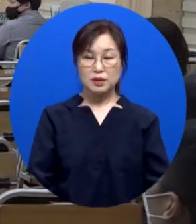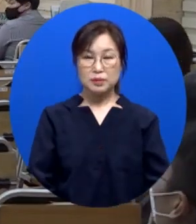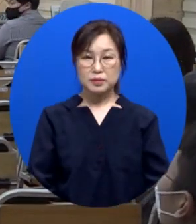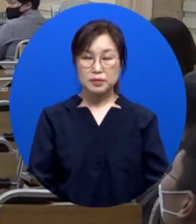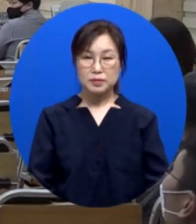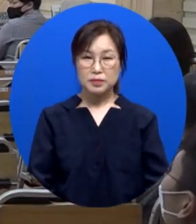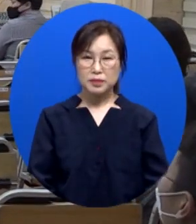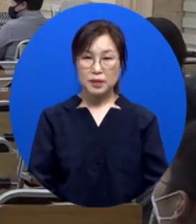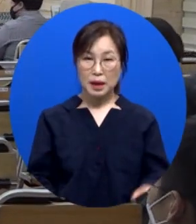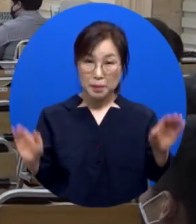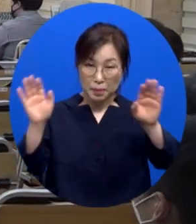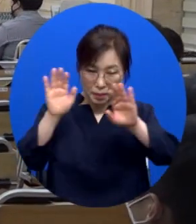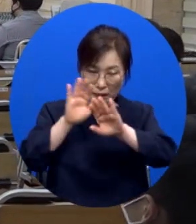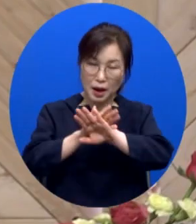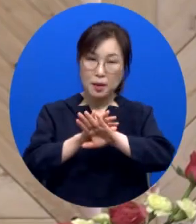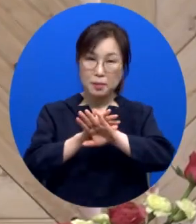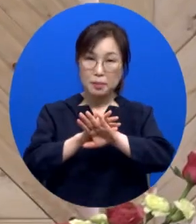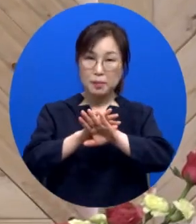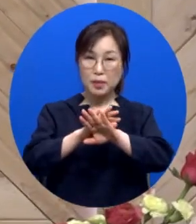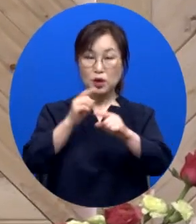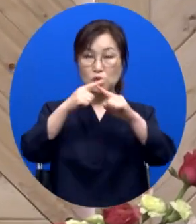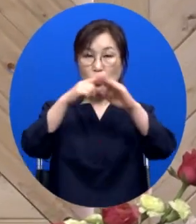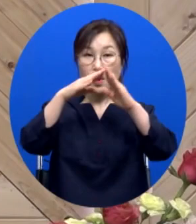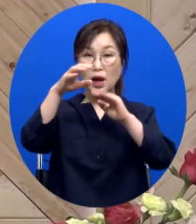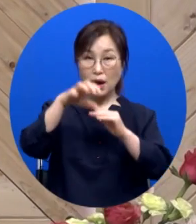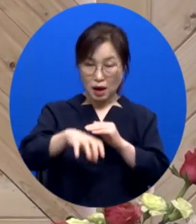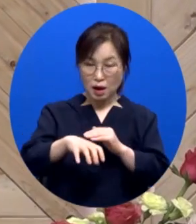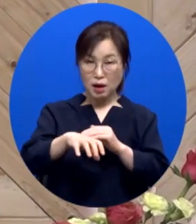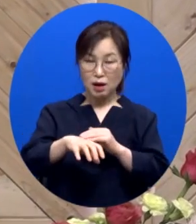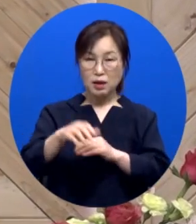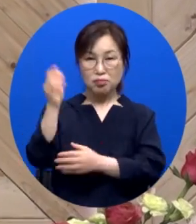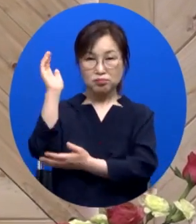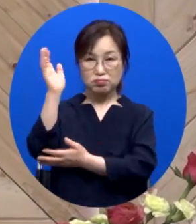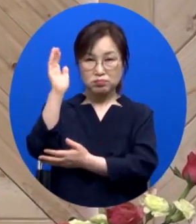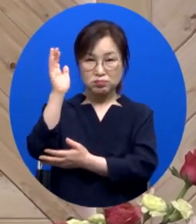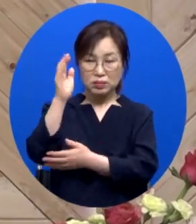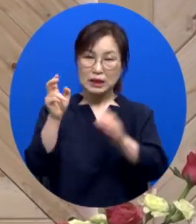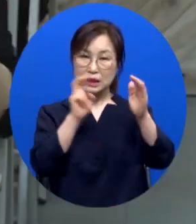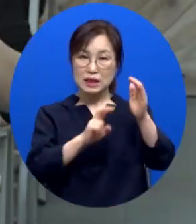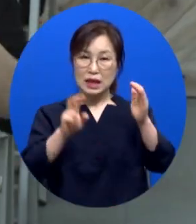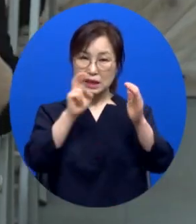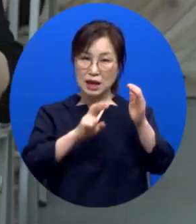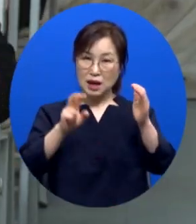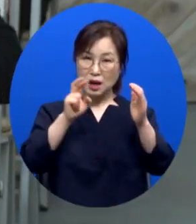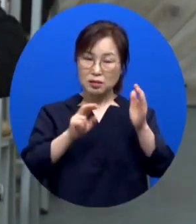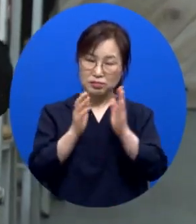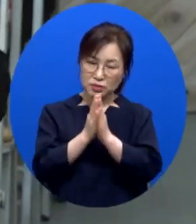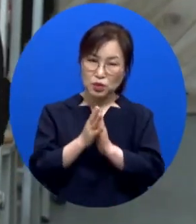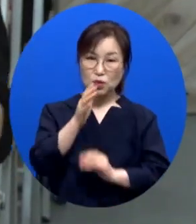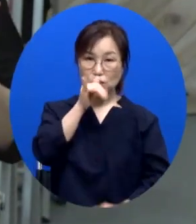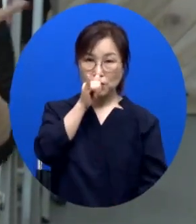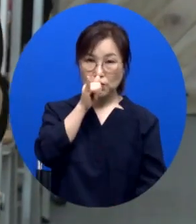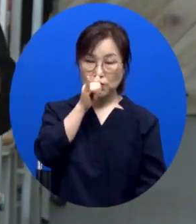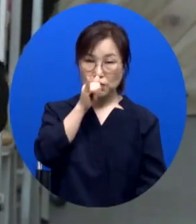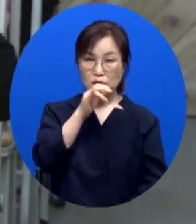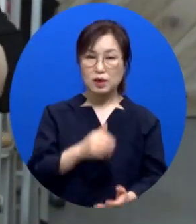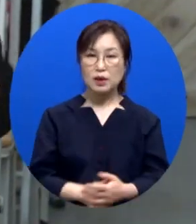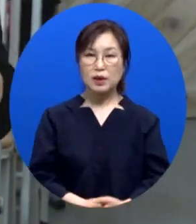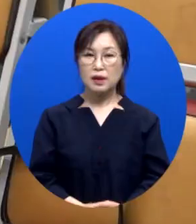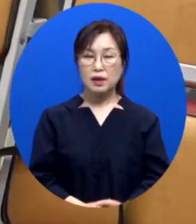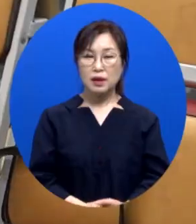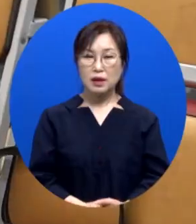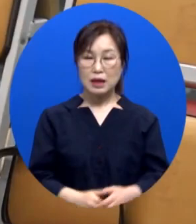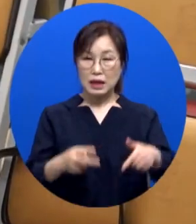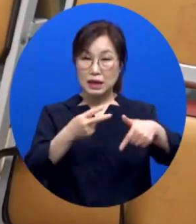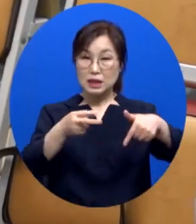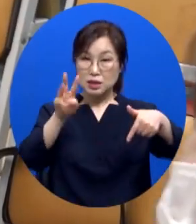평일 늦은 밤 한 교회. 말씀을 나누고 찬양과 기도가 이어집니다. 저녁 예배가 한창인 이곳은